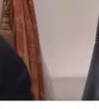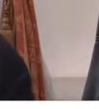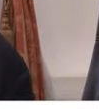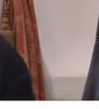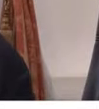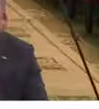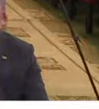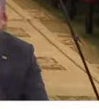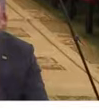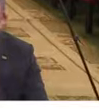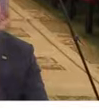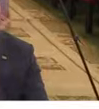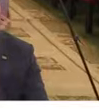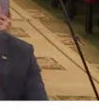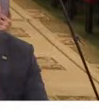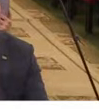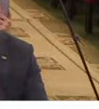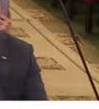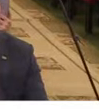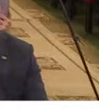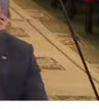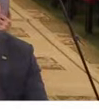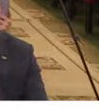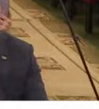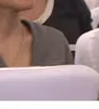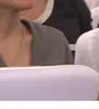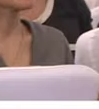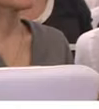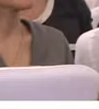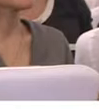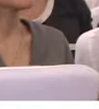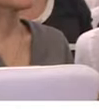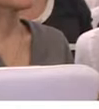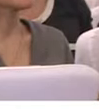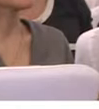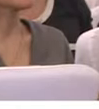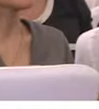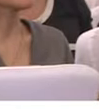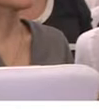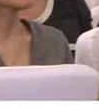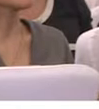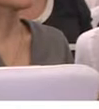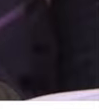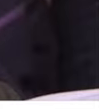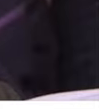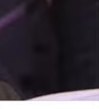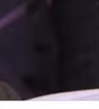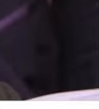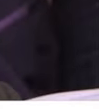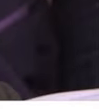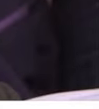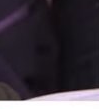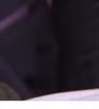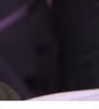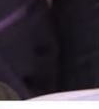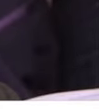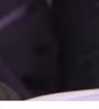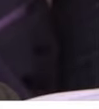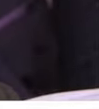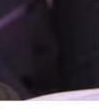правовой сферы казахского языка. В конце совещания была принята резолюция о применении государственного языка в судебной системе. Нурсултан Ибраев,